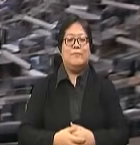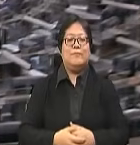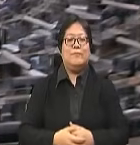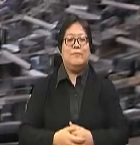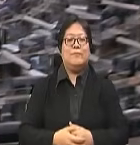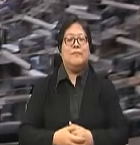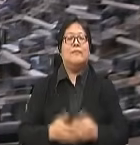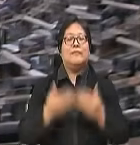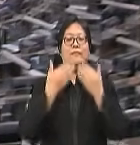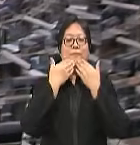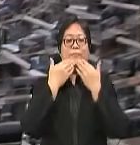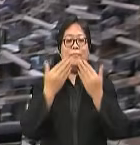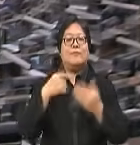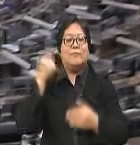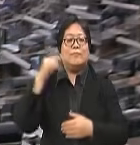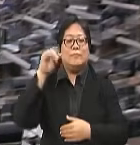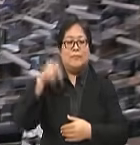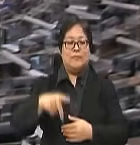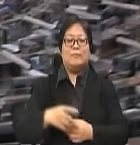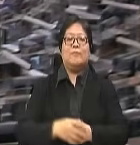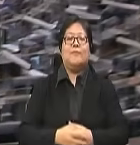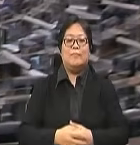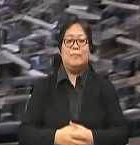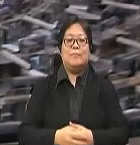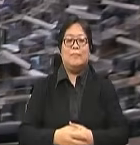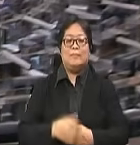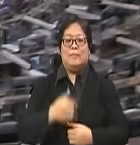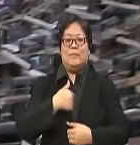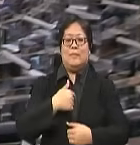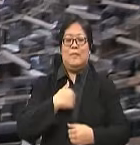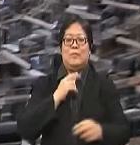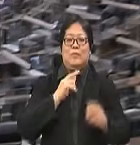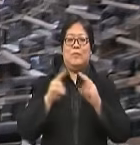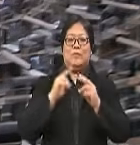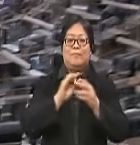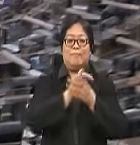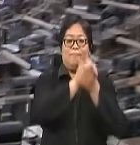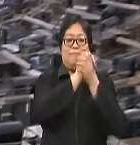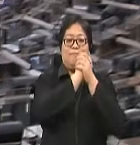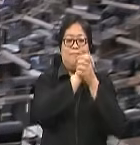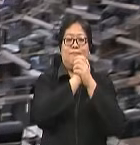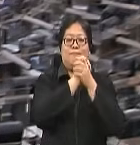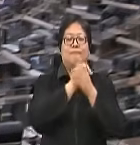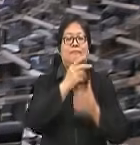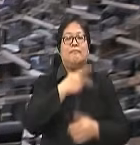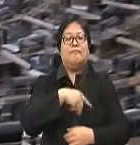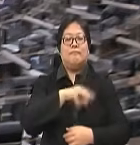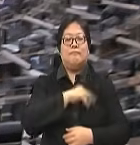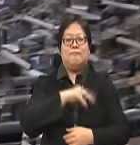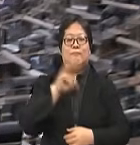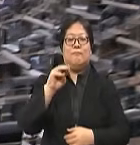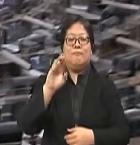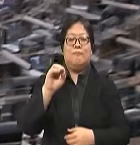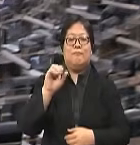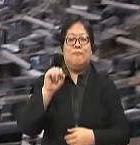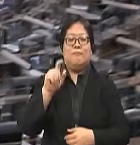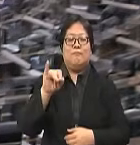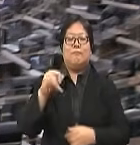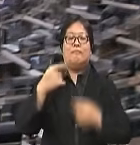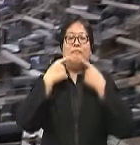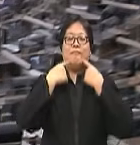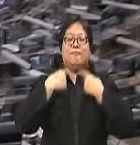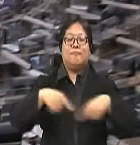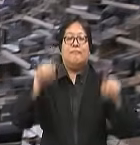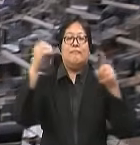tumpah-tumpah kasih Tuan ini betul saya mengucapkan tahniah kepada kementerian yaitu musti kerana berjaya